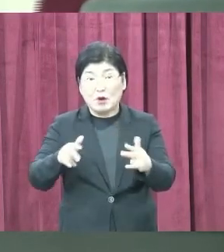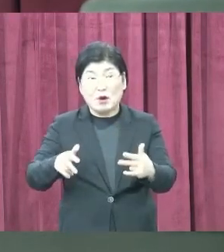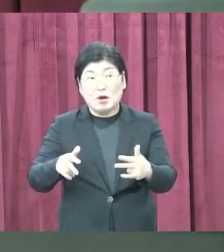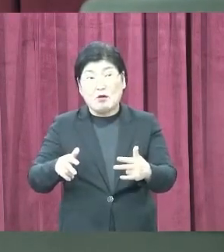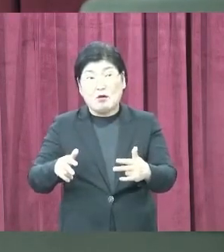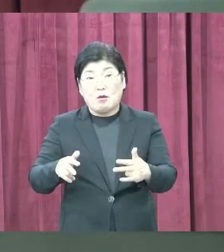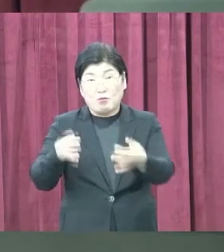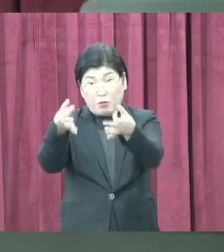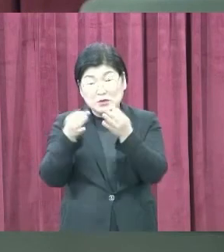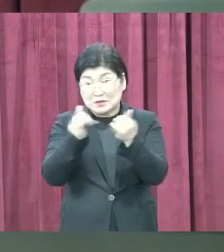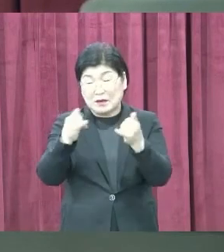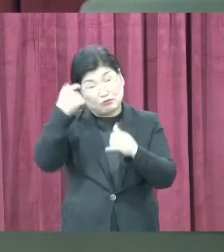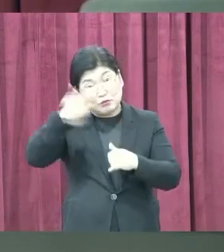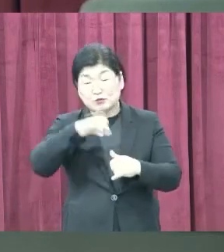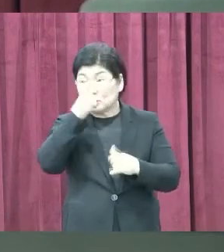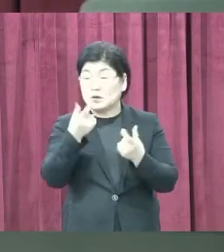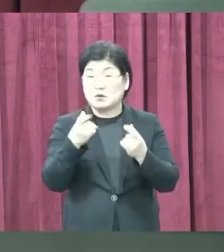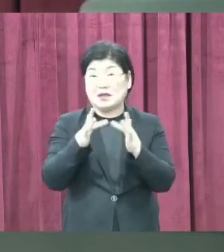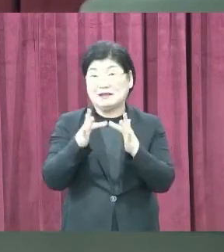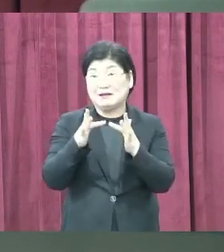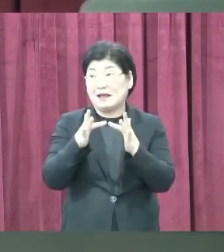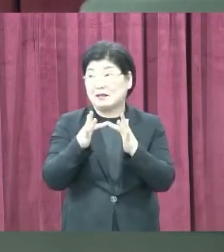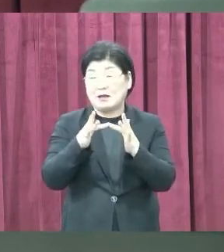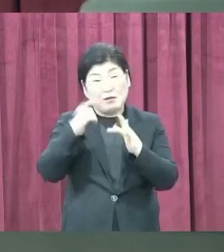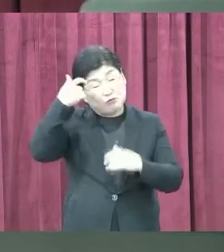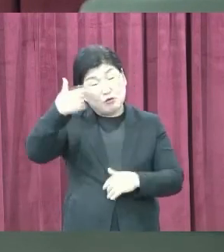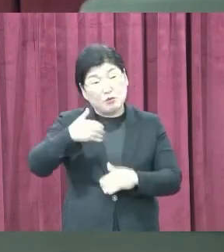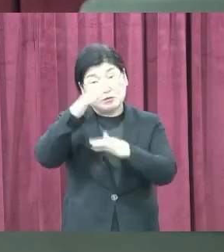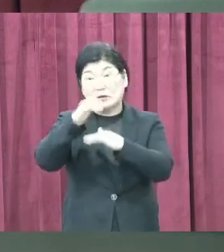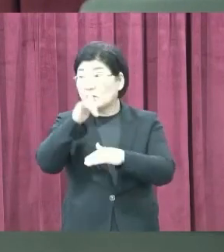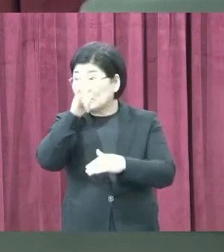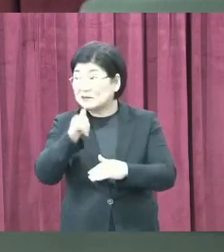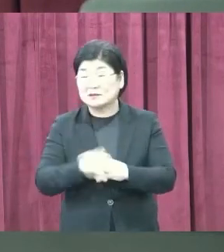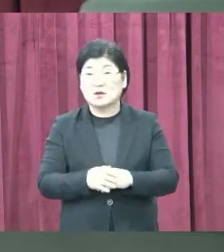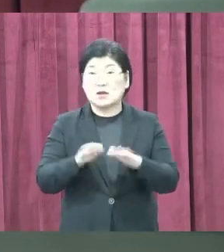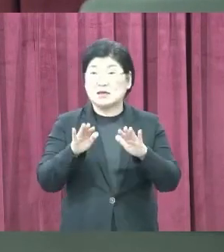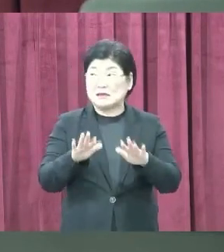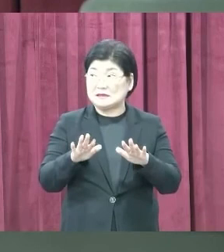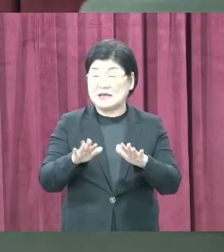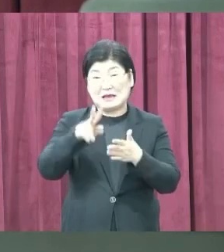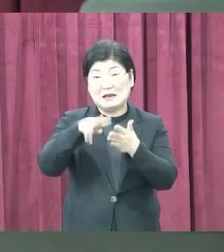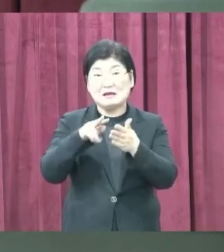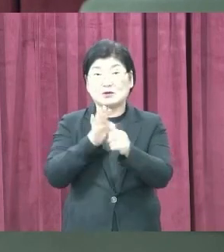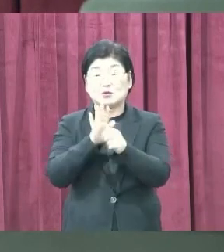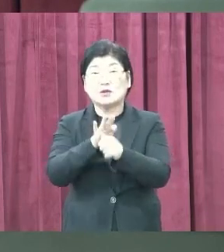먼저 우리 온라인에 질문이 지금 하나 올라와 있어서 제가 읽어드리겠습니다.